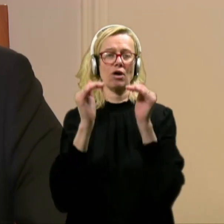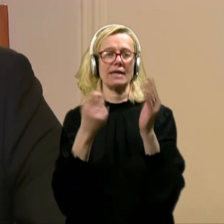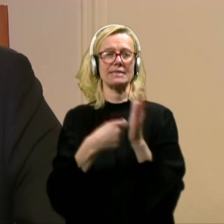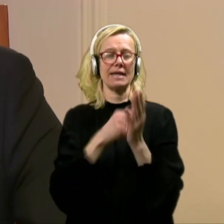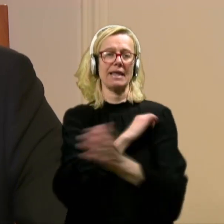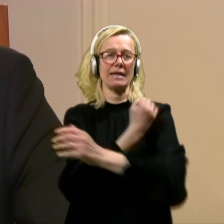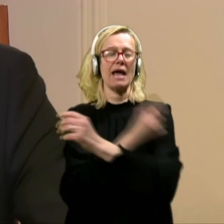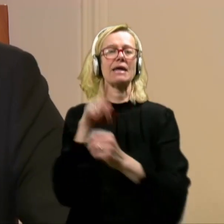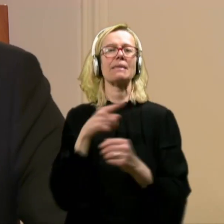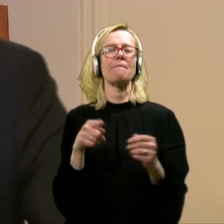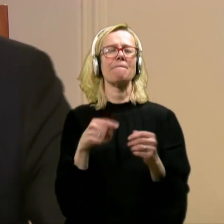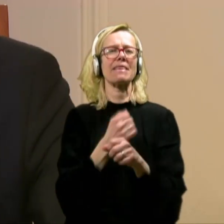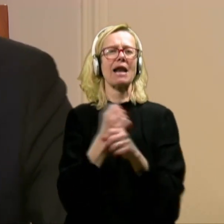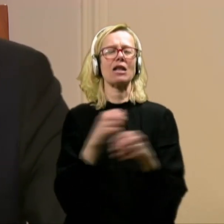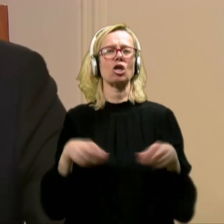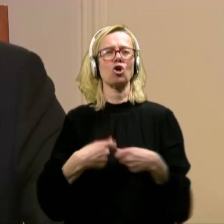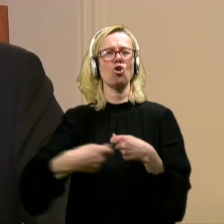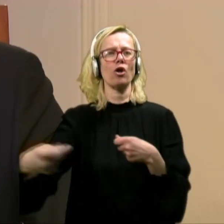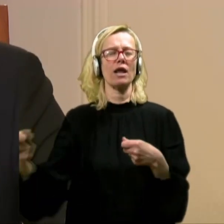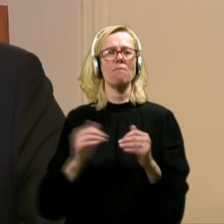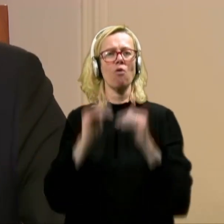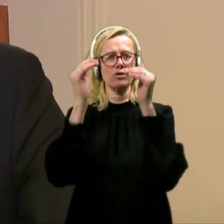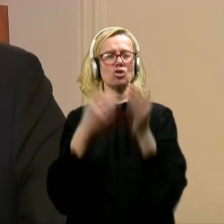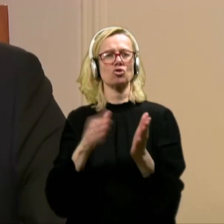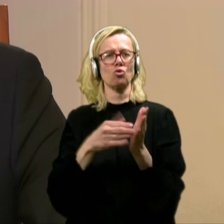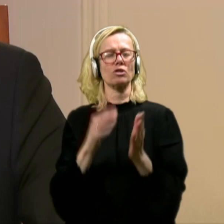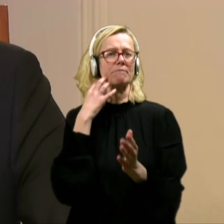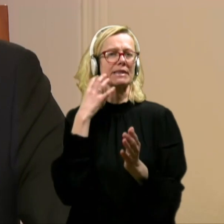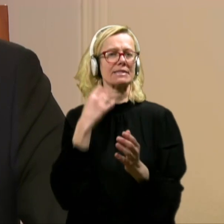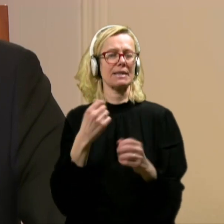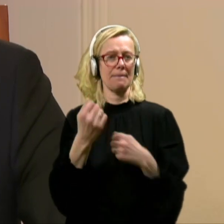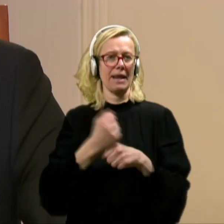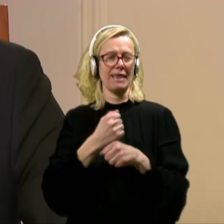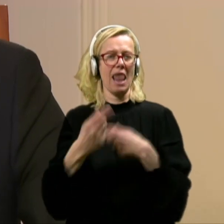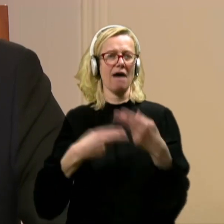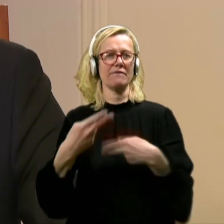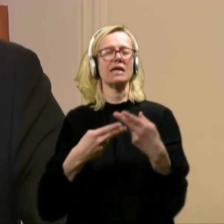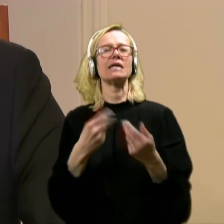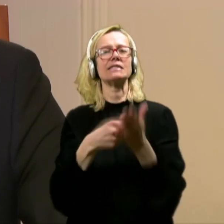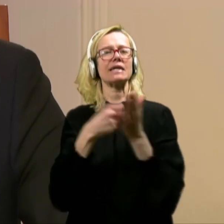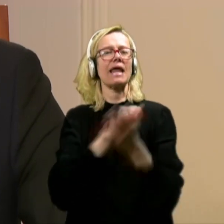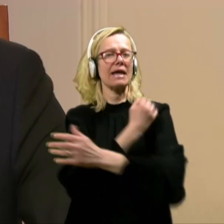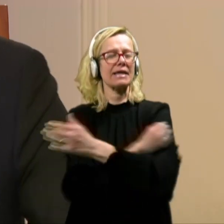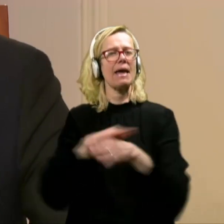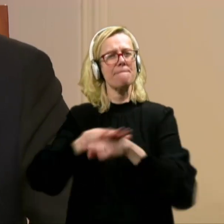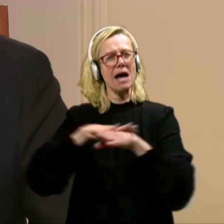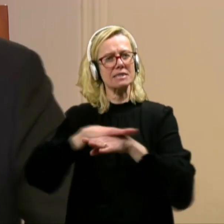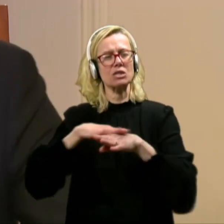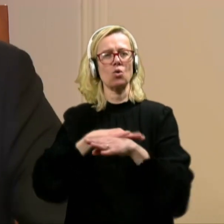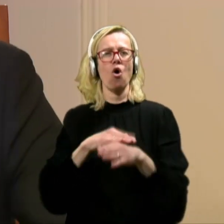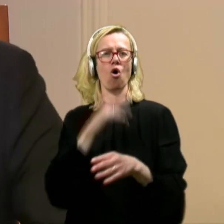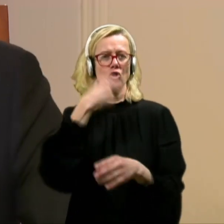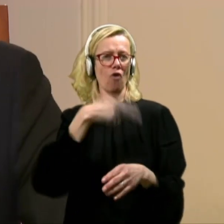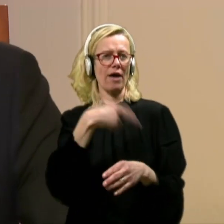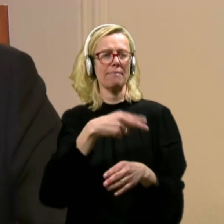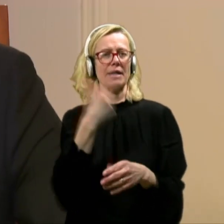in mineralnih gnojil, povečane stroške v kmetijski predelavi, cene energije in maziv so se od